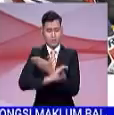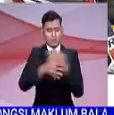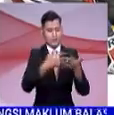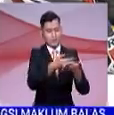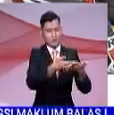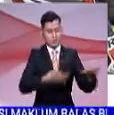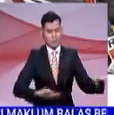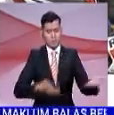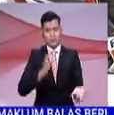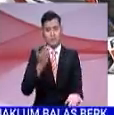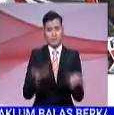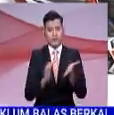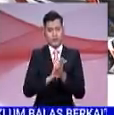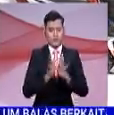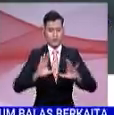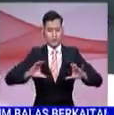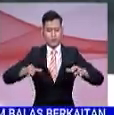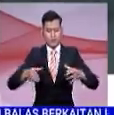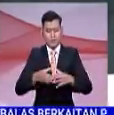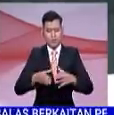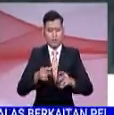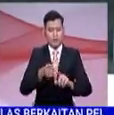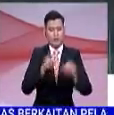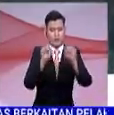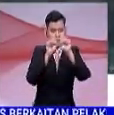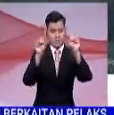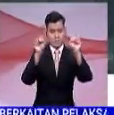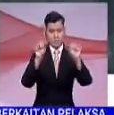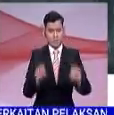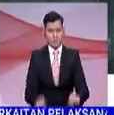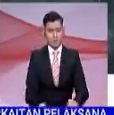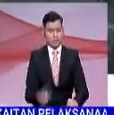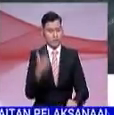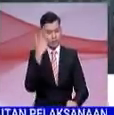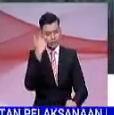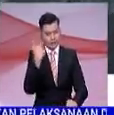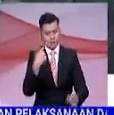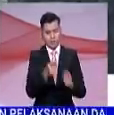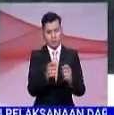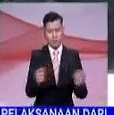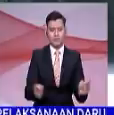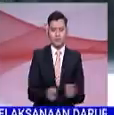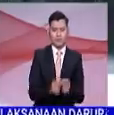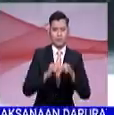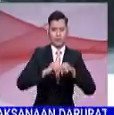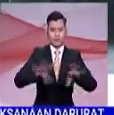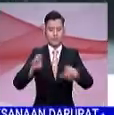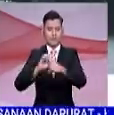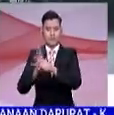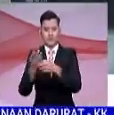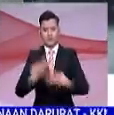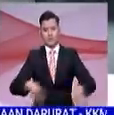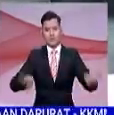berpotensi menjadi kluster menerusi sistem high. Pemilik premis patuh kepada arahan penutupan 3 hari